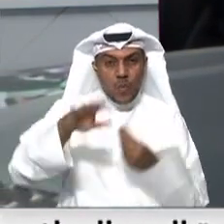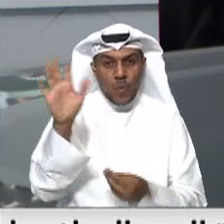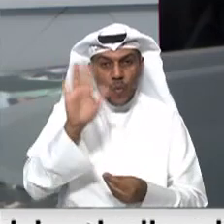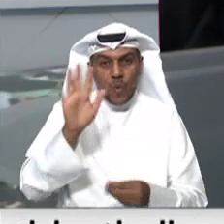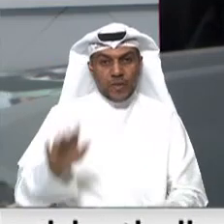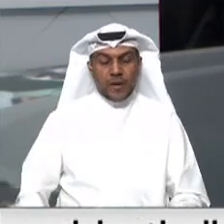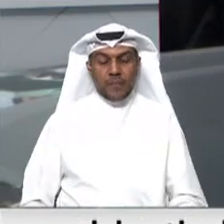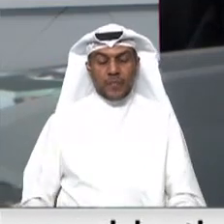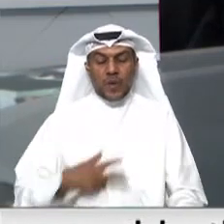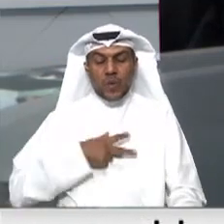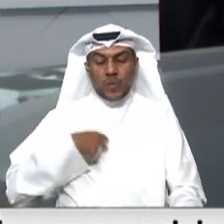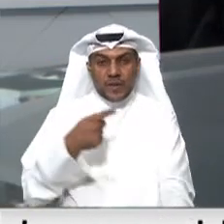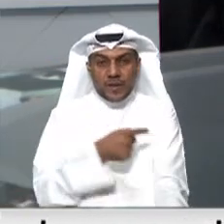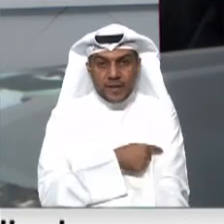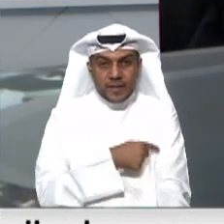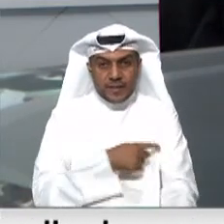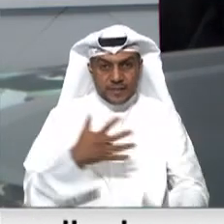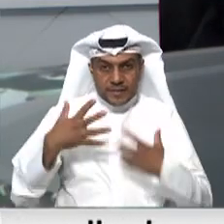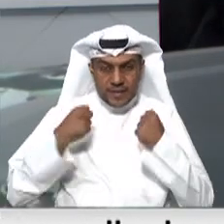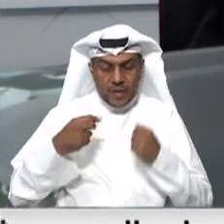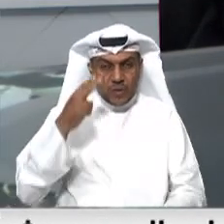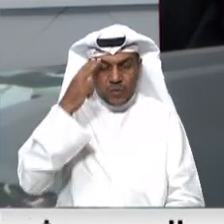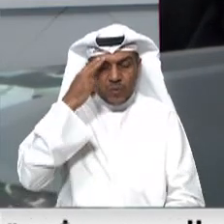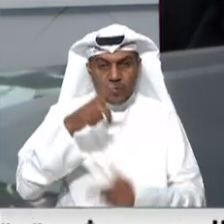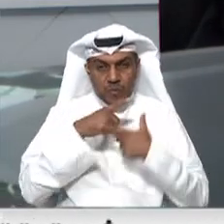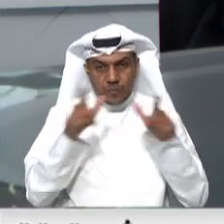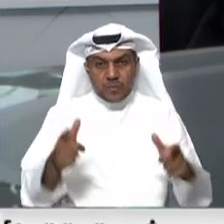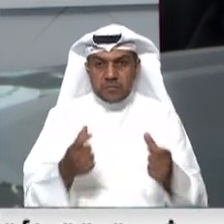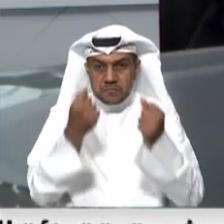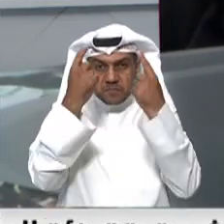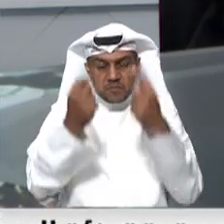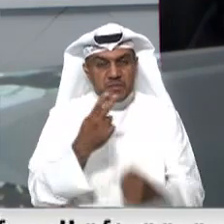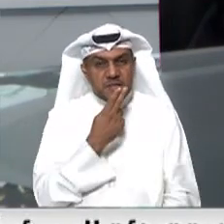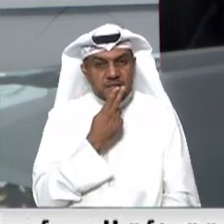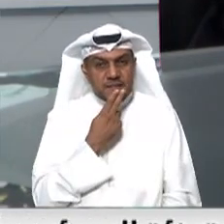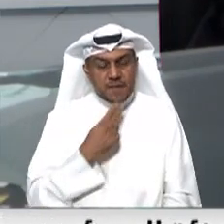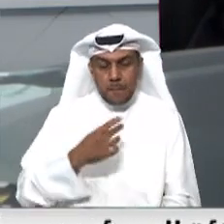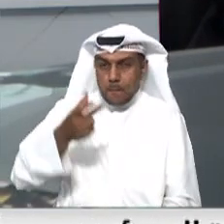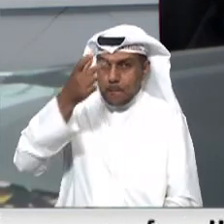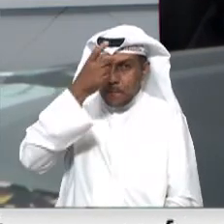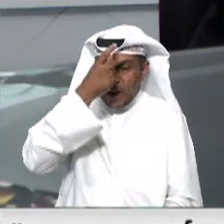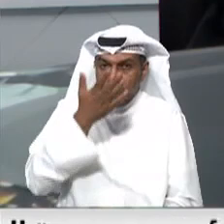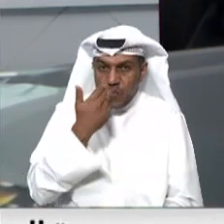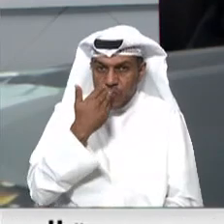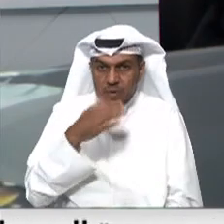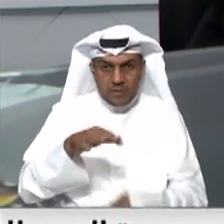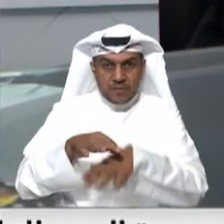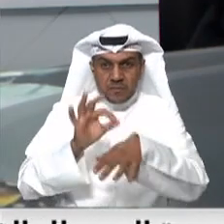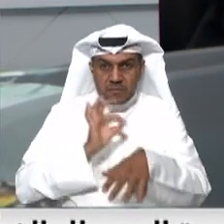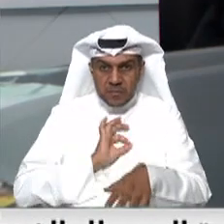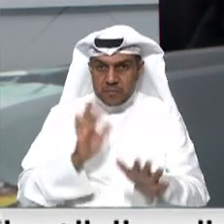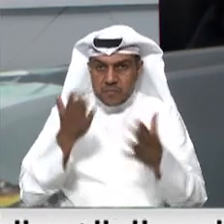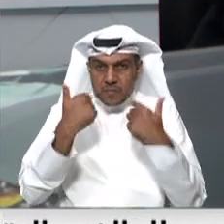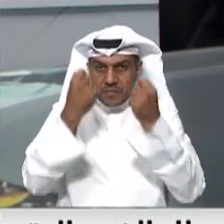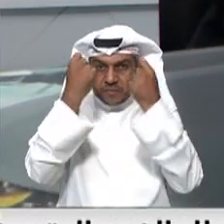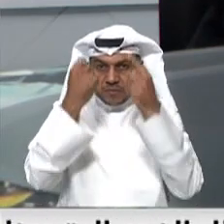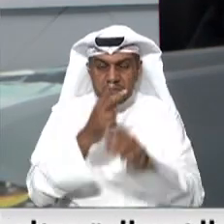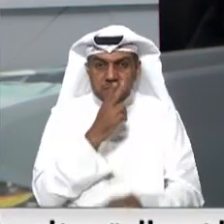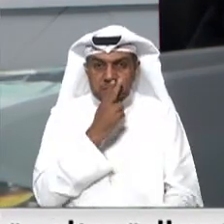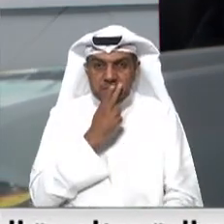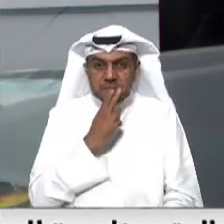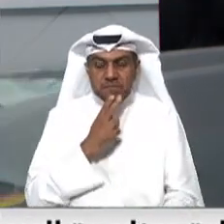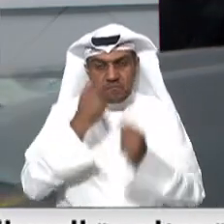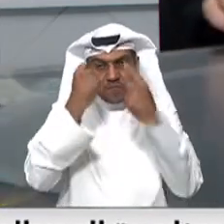الصحية لموسم الحج لهذا العام وخلوه من أي أوبئة أو مهددات على الصحة